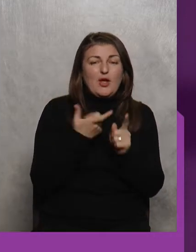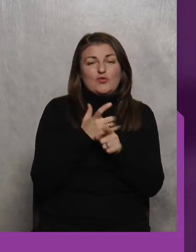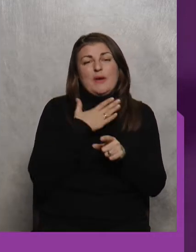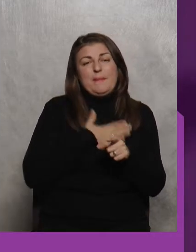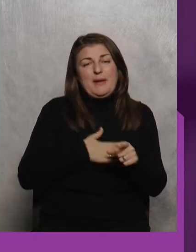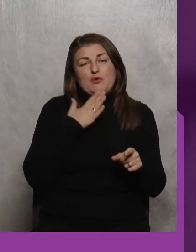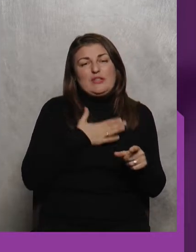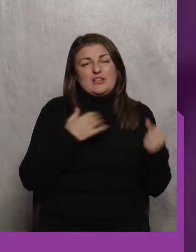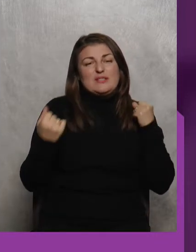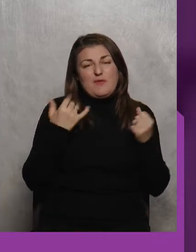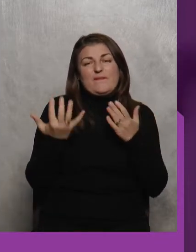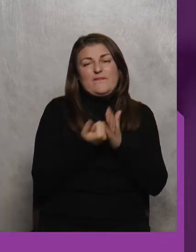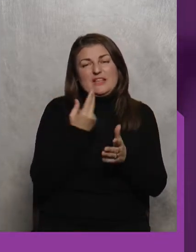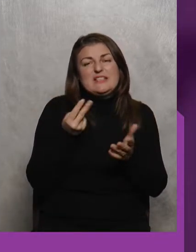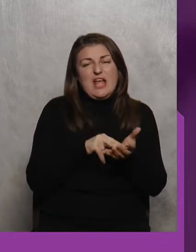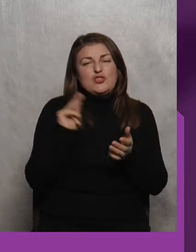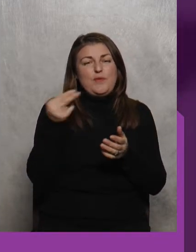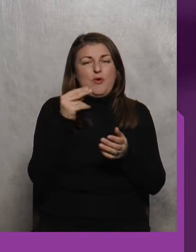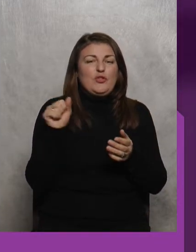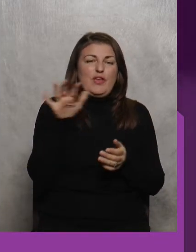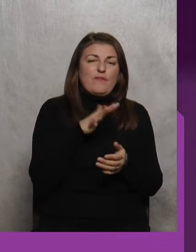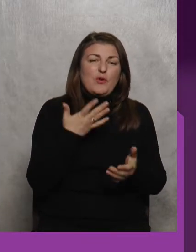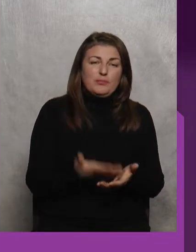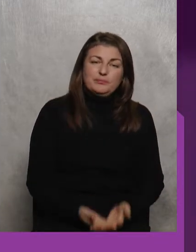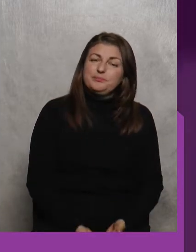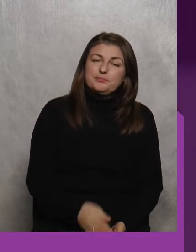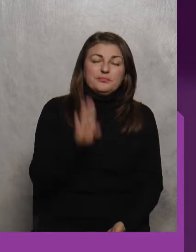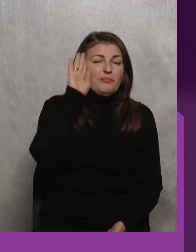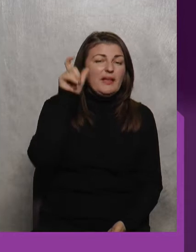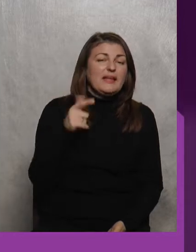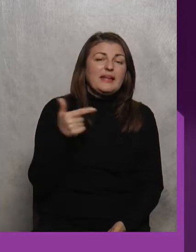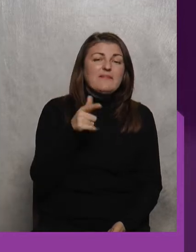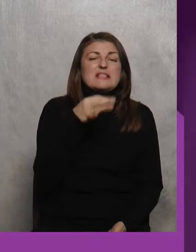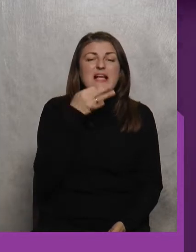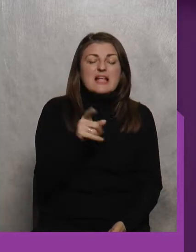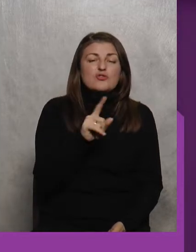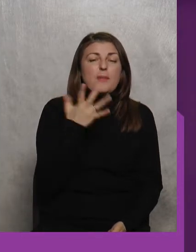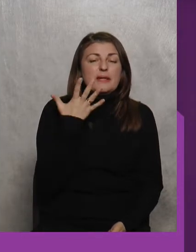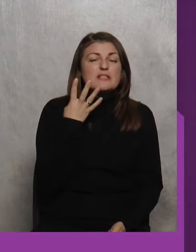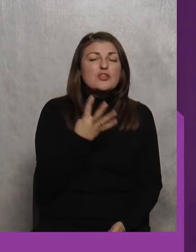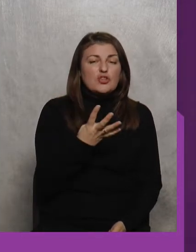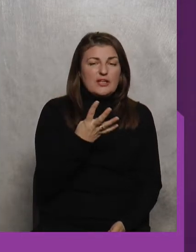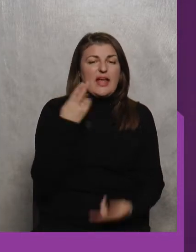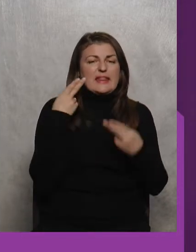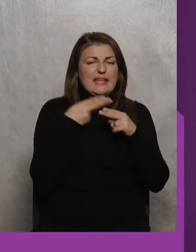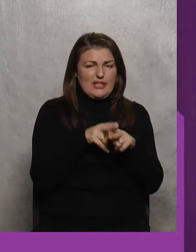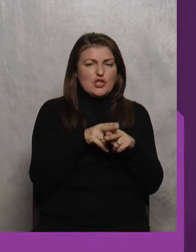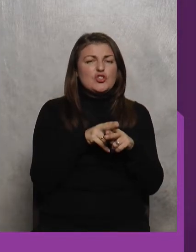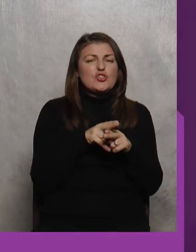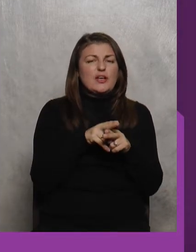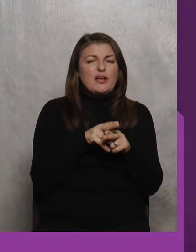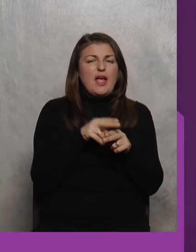спортсмен виграв і став чемпіоном Європи. Пане Геннадію, от ви сказали 54, так? Технічні